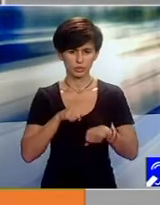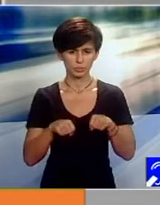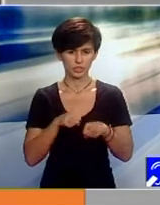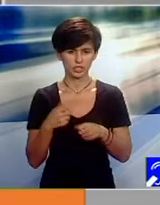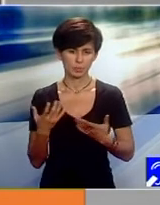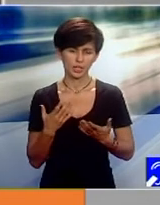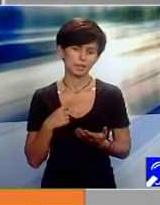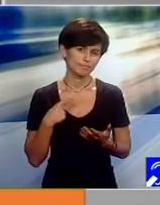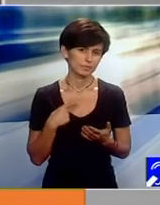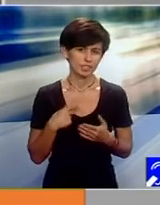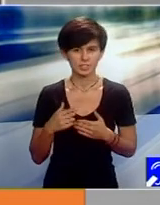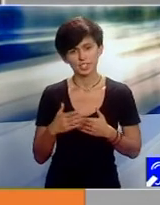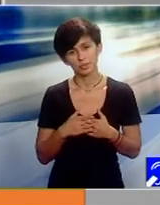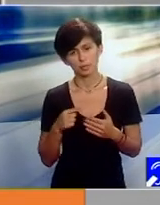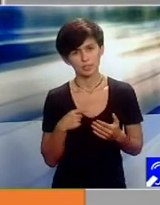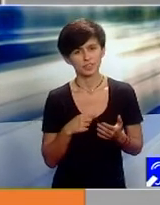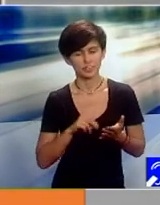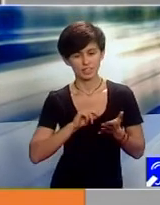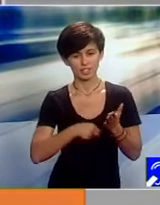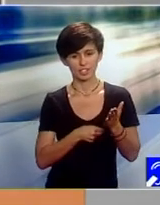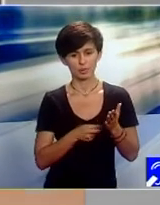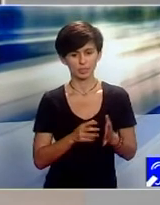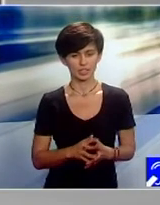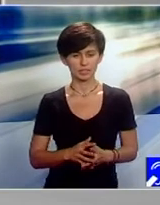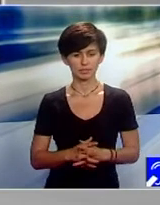de ani, aproape este tot pe cale de a fi adoptată.